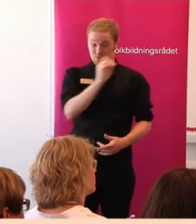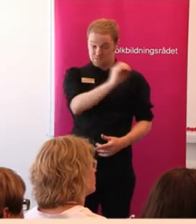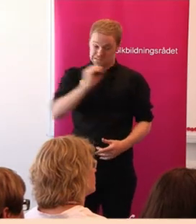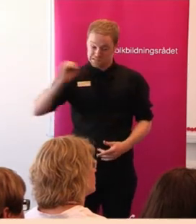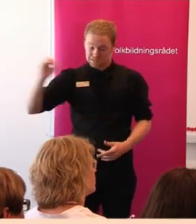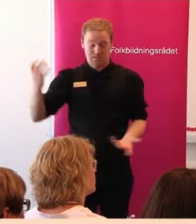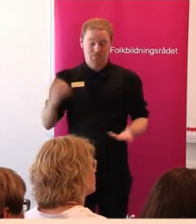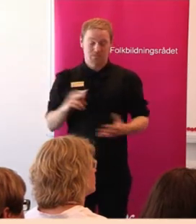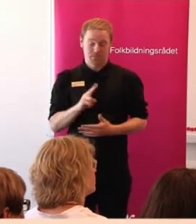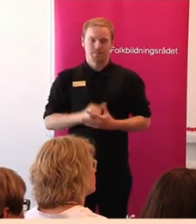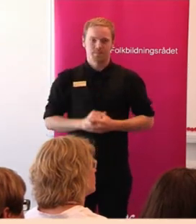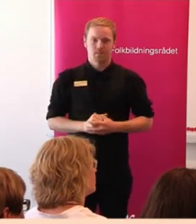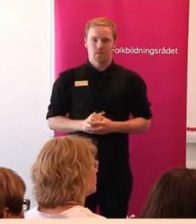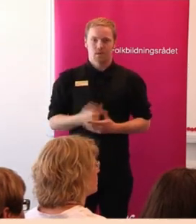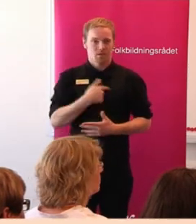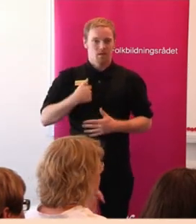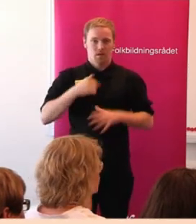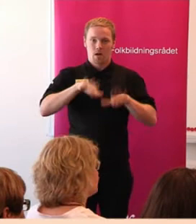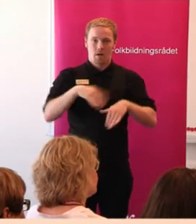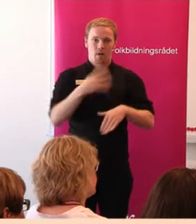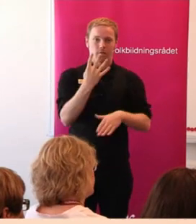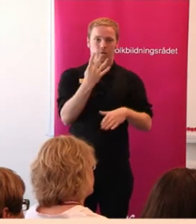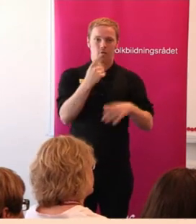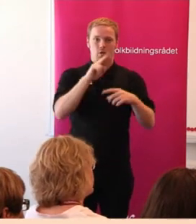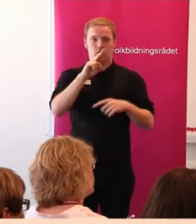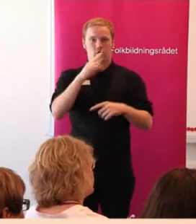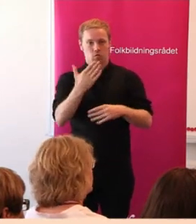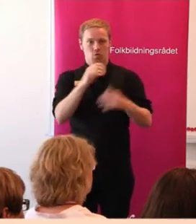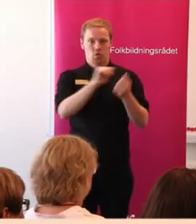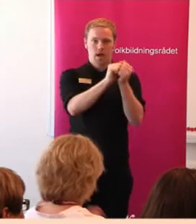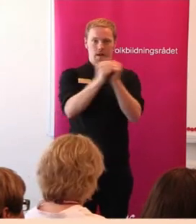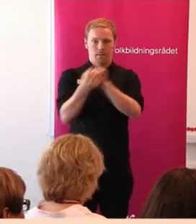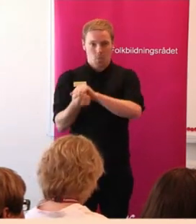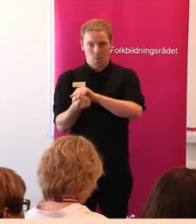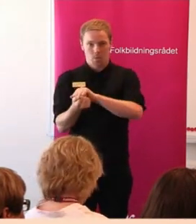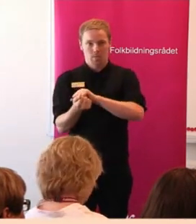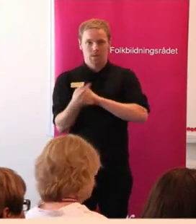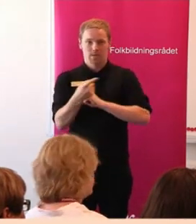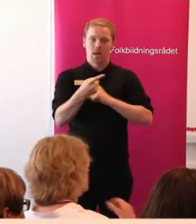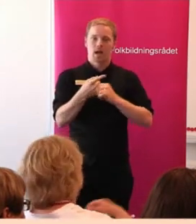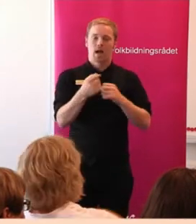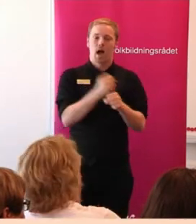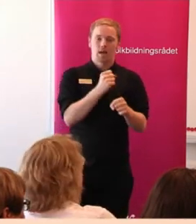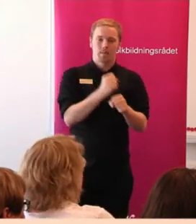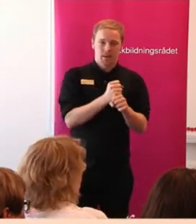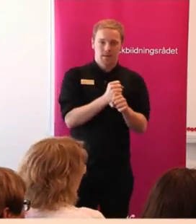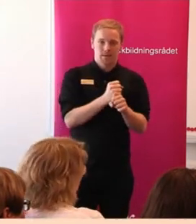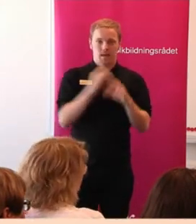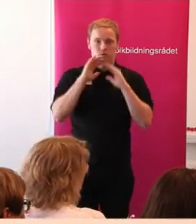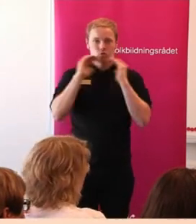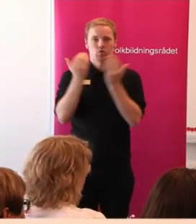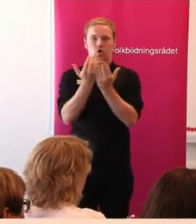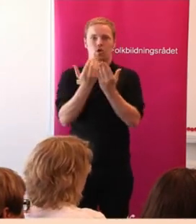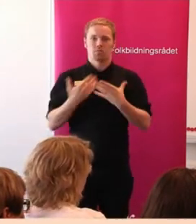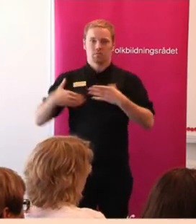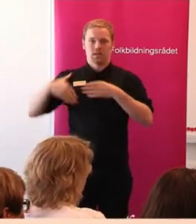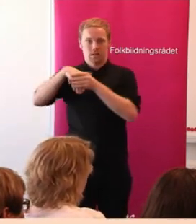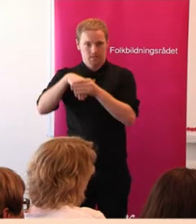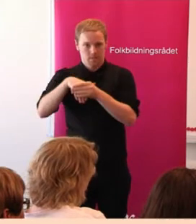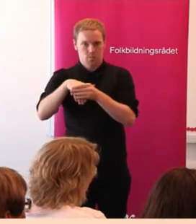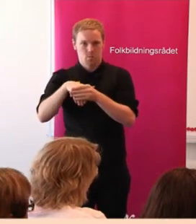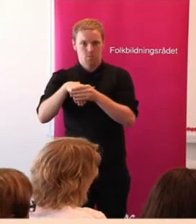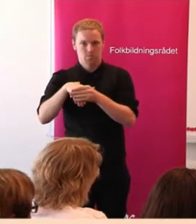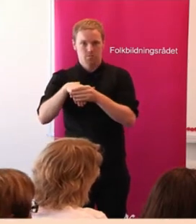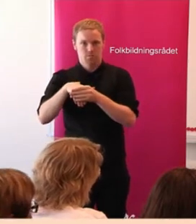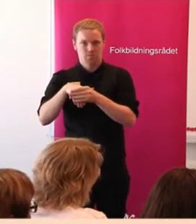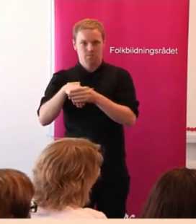Och vi har fått fyra nya reformer som då, där är arbete, social inklusion och rusta individen som är liksom fundamentet i vårt uppdrag.